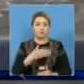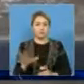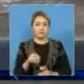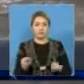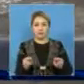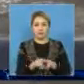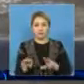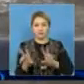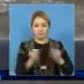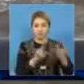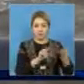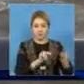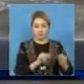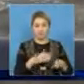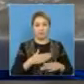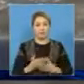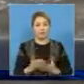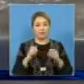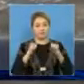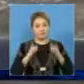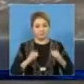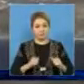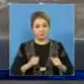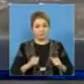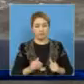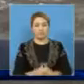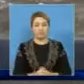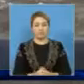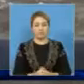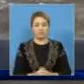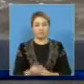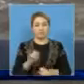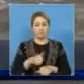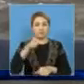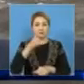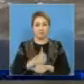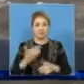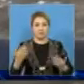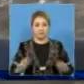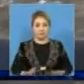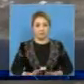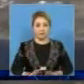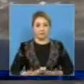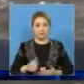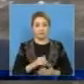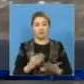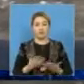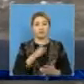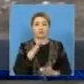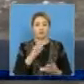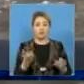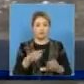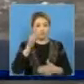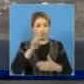же, счастья, позитив, сохранять позитив. И это самое главное в жизни. Какие бы ни были времена, нужно